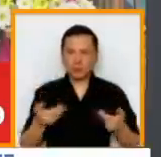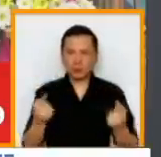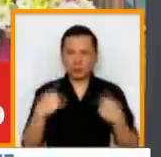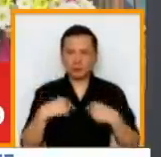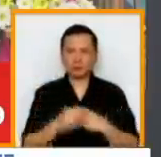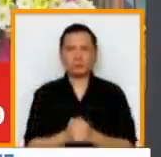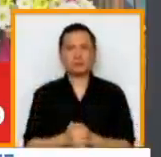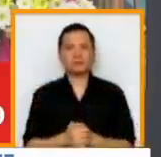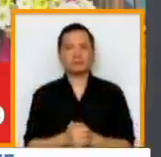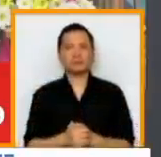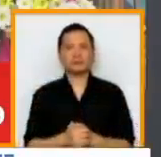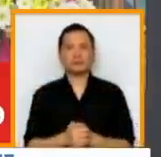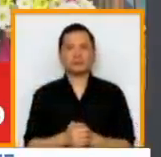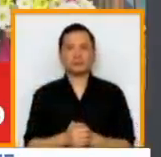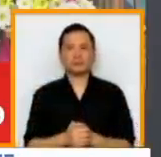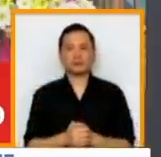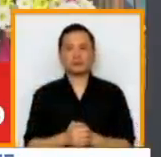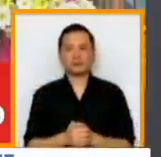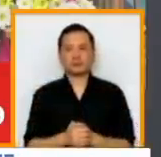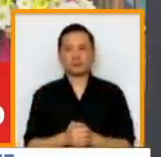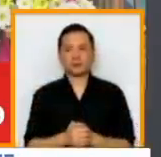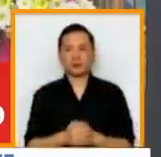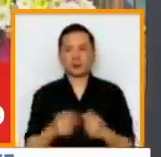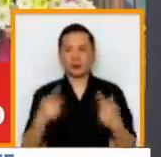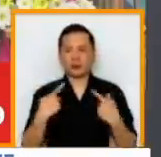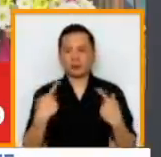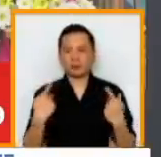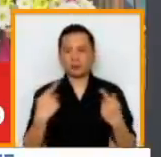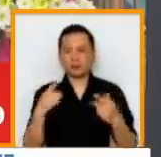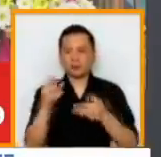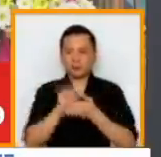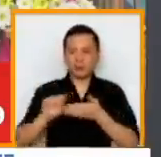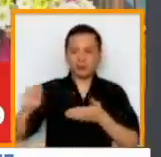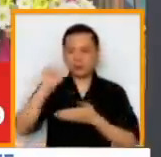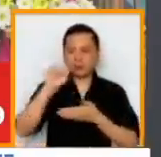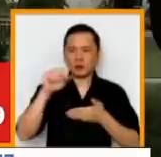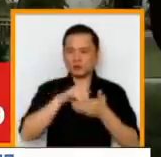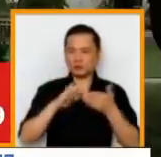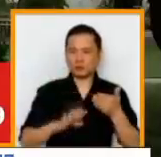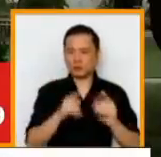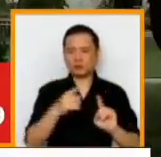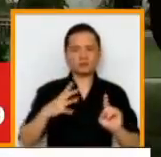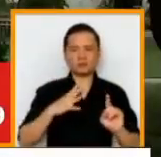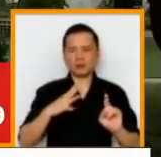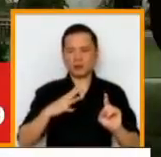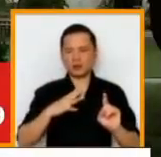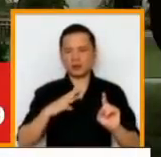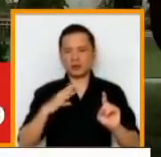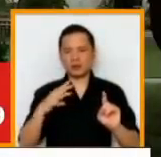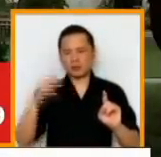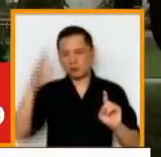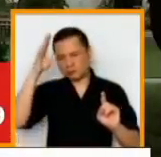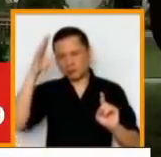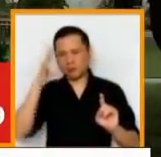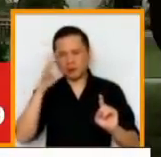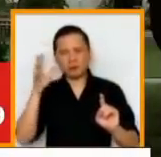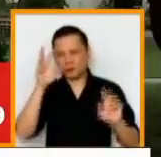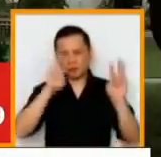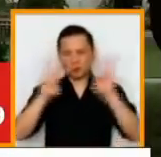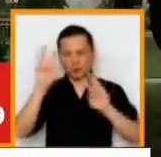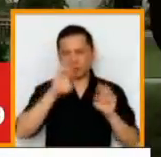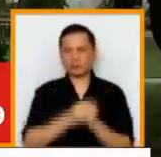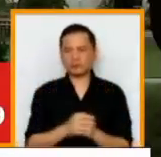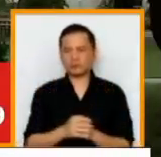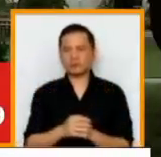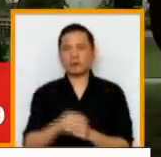okay. Nobody's infected among the active priests. Nobody is infected. Sa ngayon, apat nang naka-lockdown na seminaryo